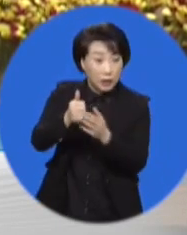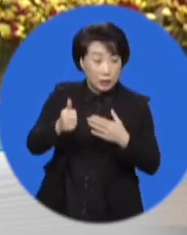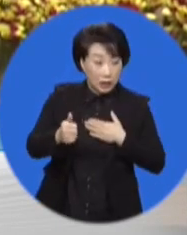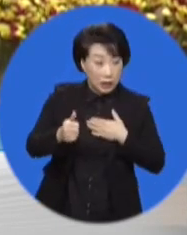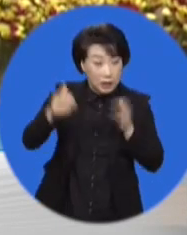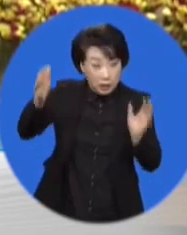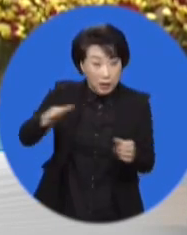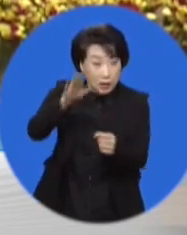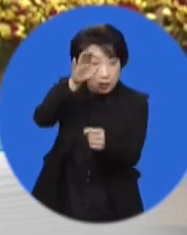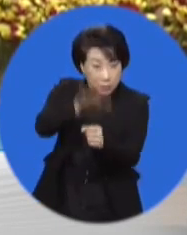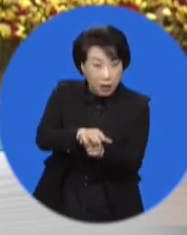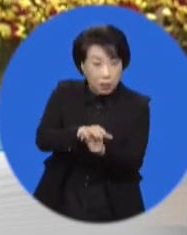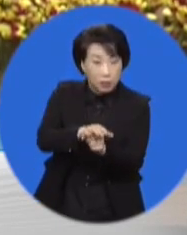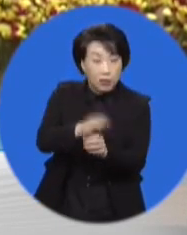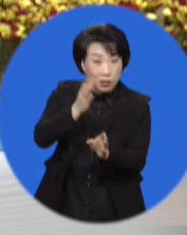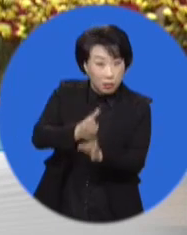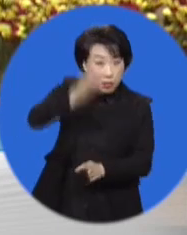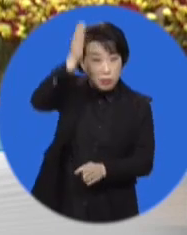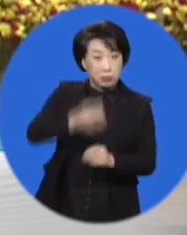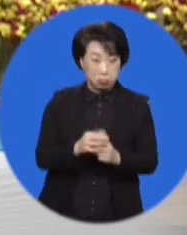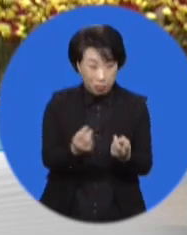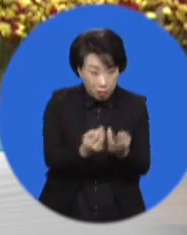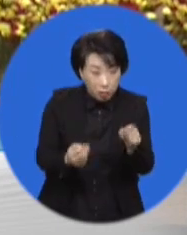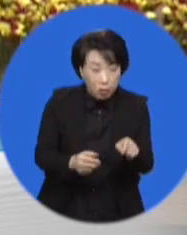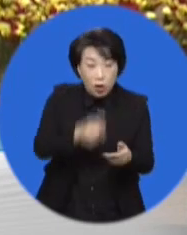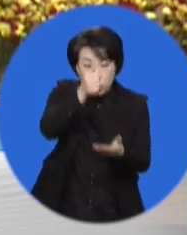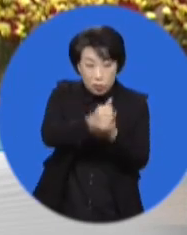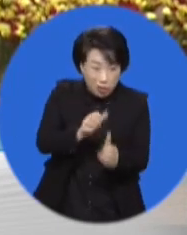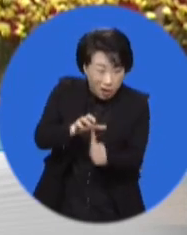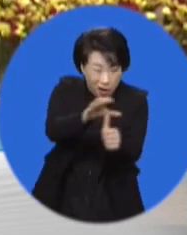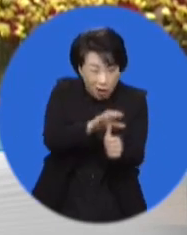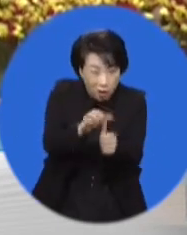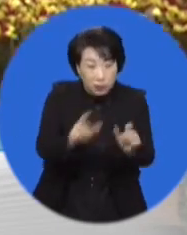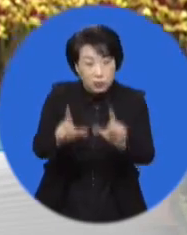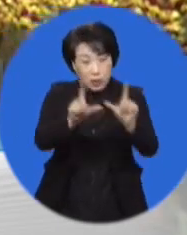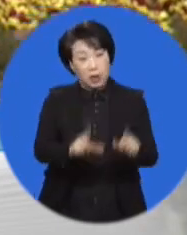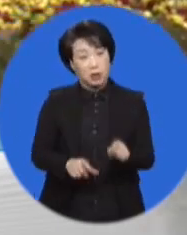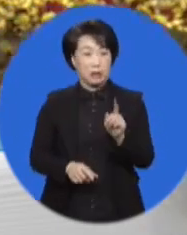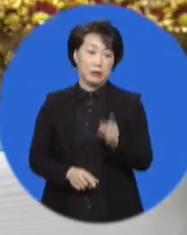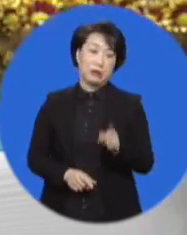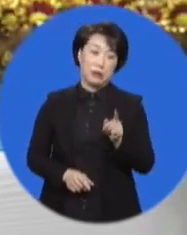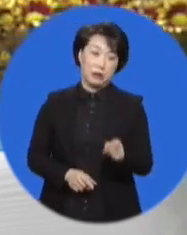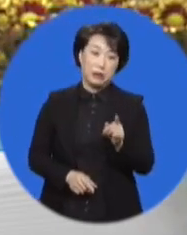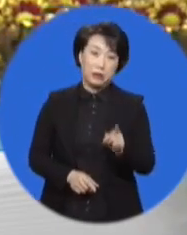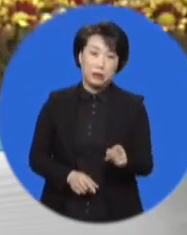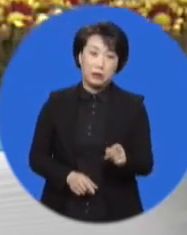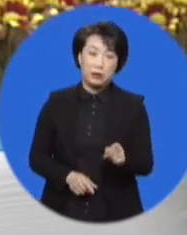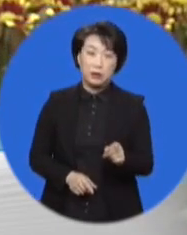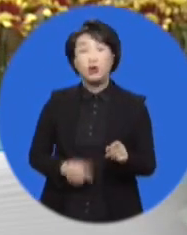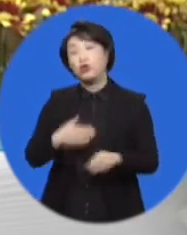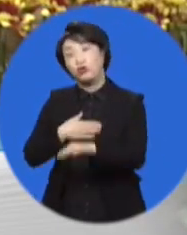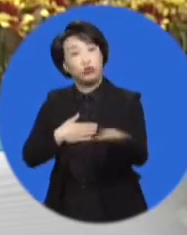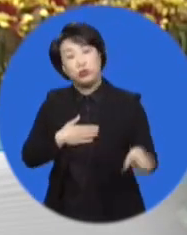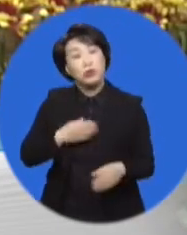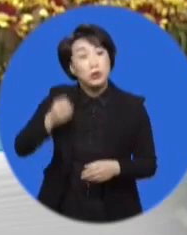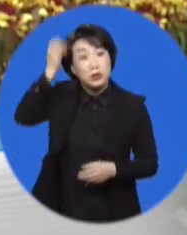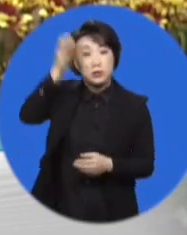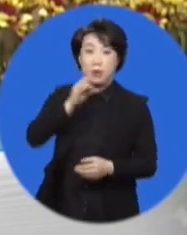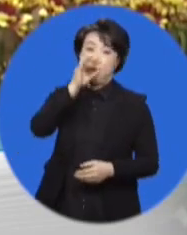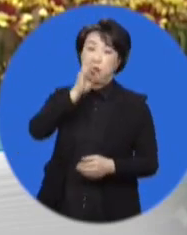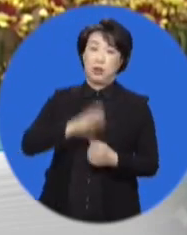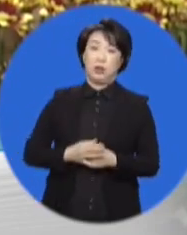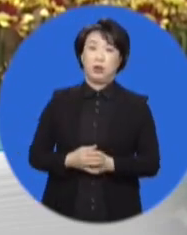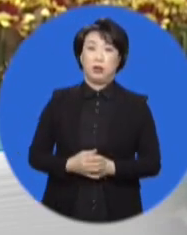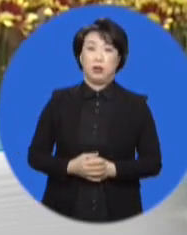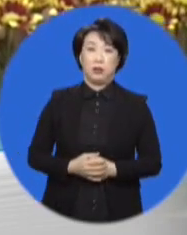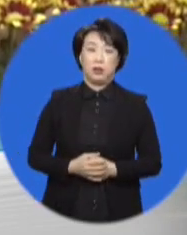맥혀서 꼼짝달싹 못하고 죄에 장악당하고 사는 사람이라는 사실을 우린 잊어서는 안 된다 이